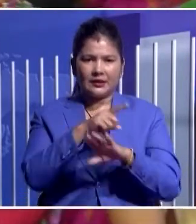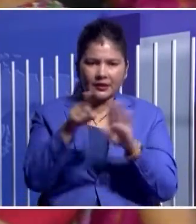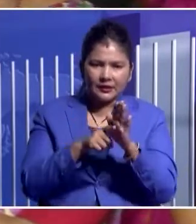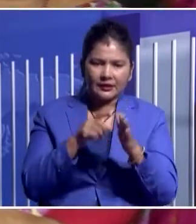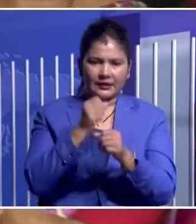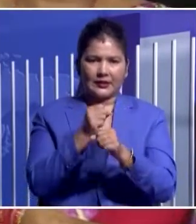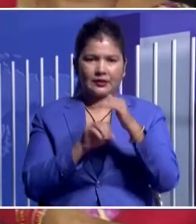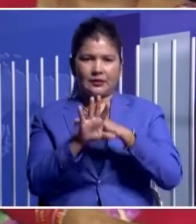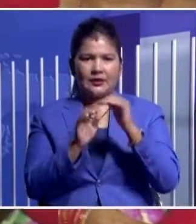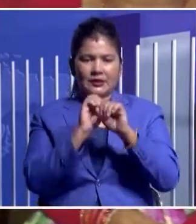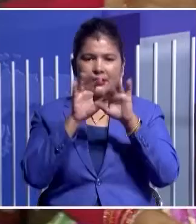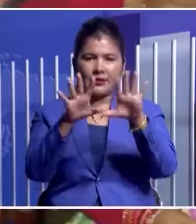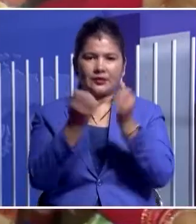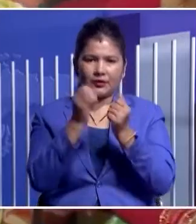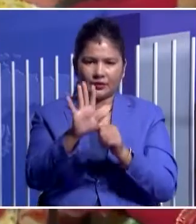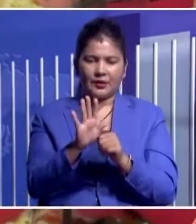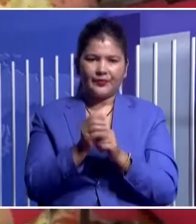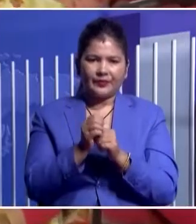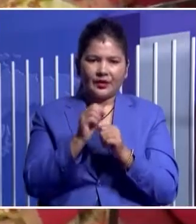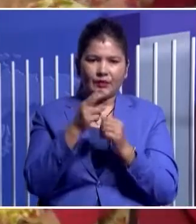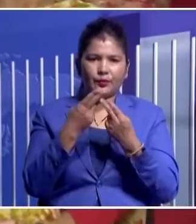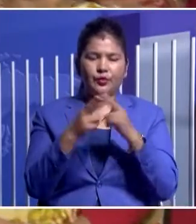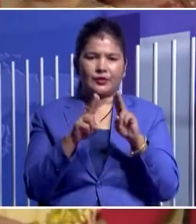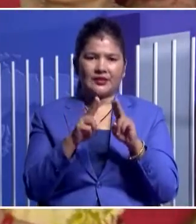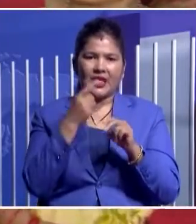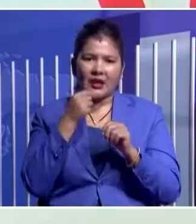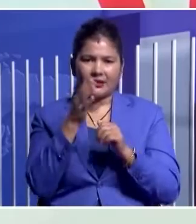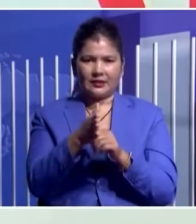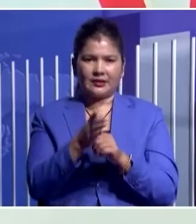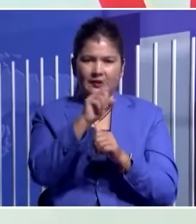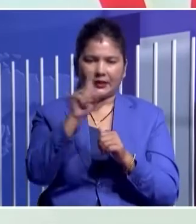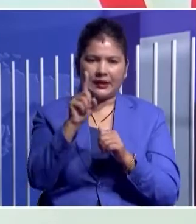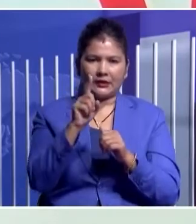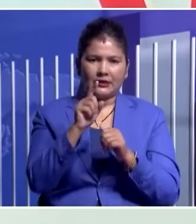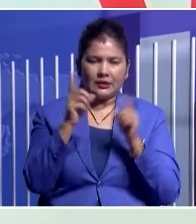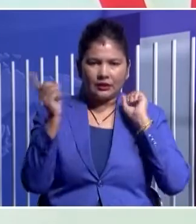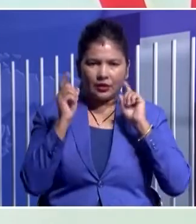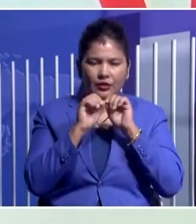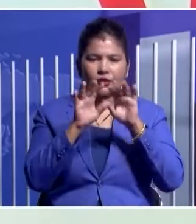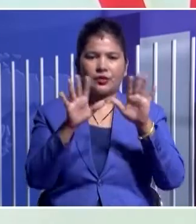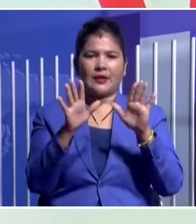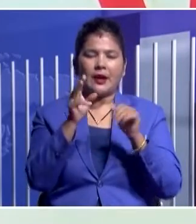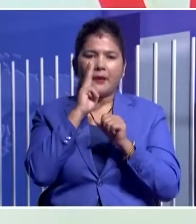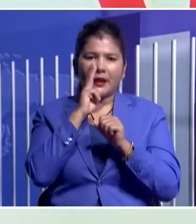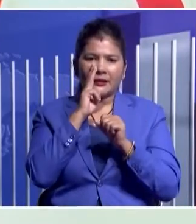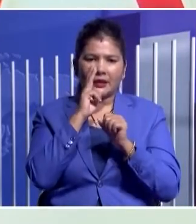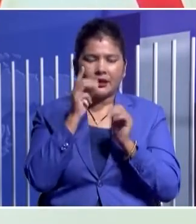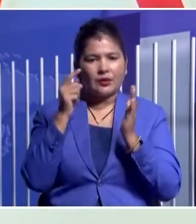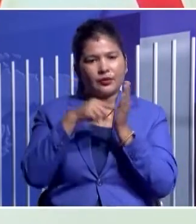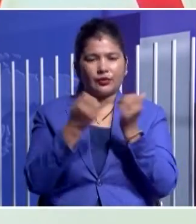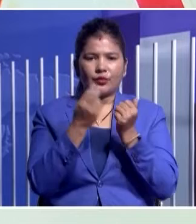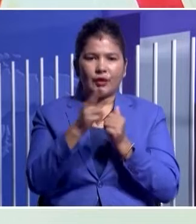कार्यक्रम सार्वजनिक गरेको छ। नगर प्रमुख पूर्णप्रसाद आचार्यले 11 नगरसभामा नीति तथा कार्यक्रम प्रस्तुत गर्नुभएको हो।